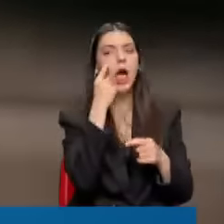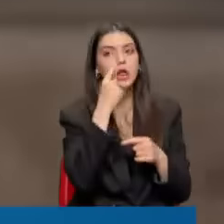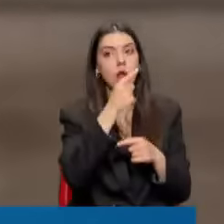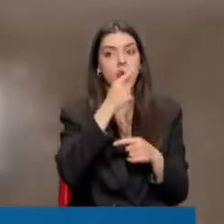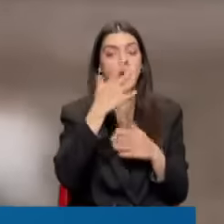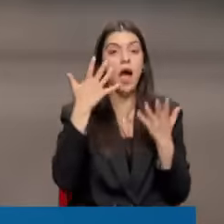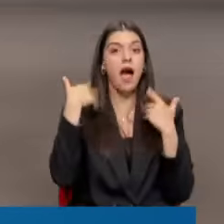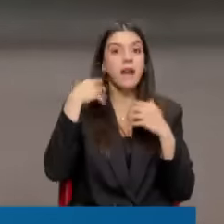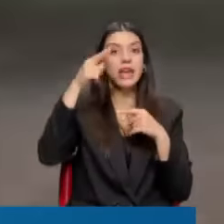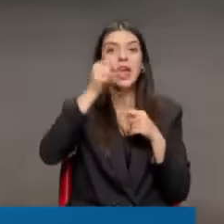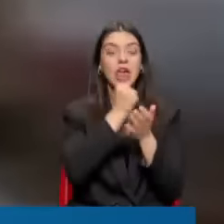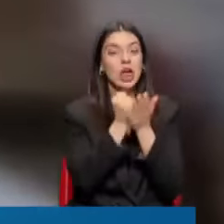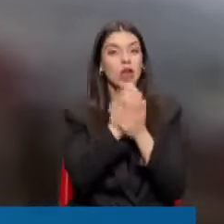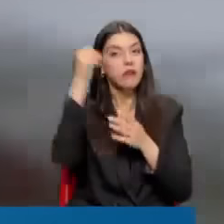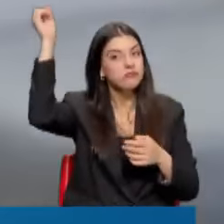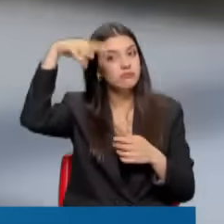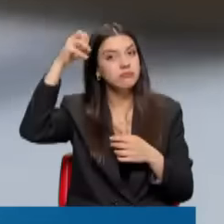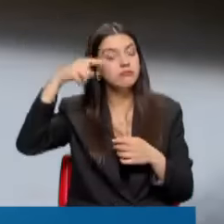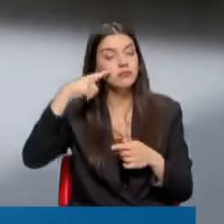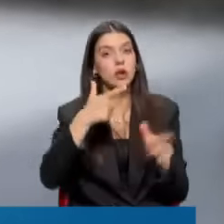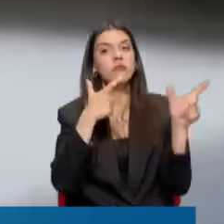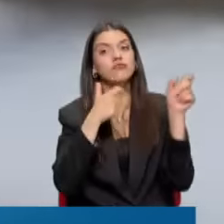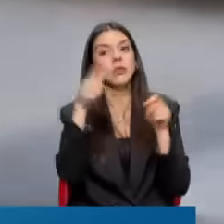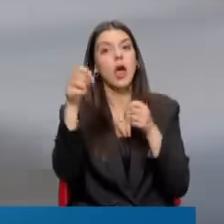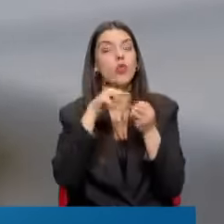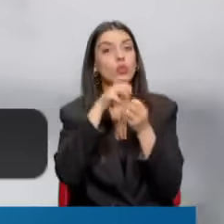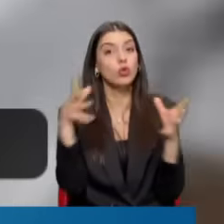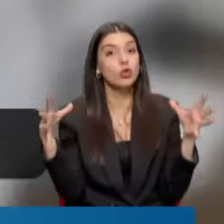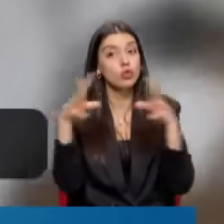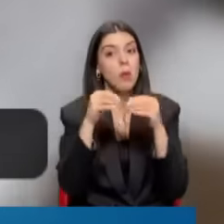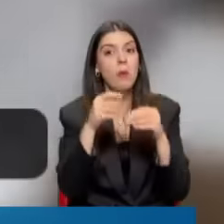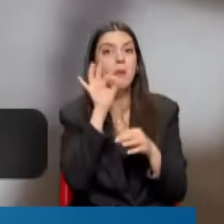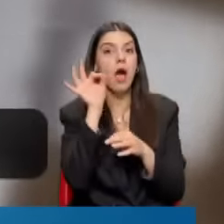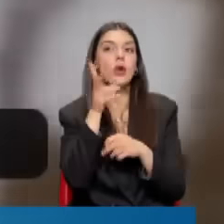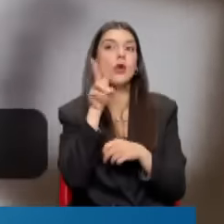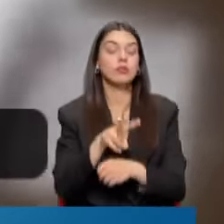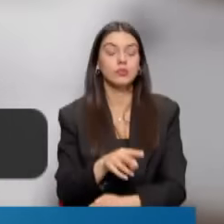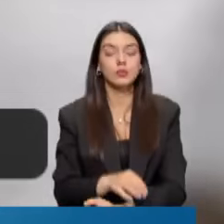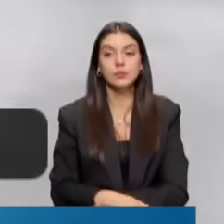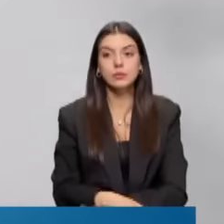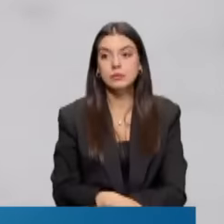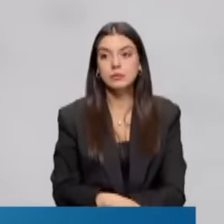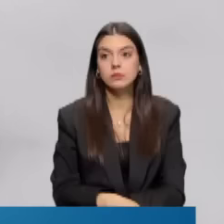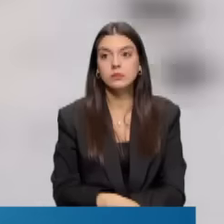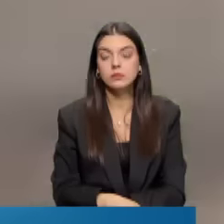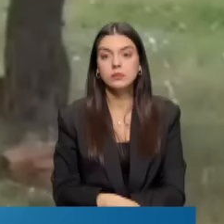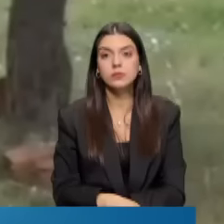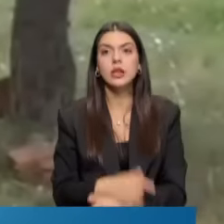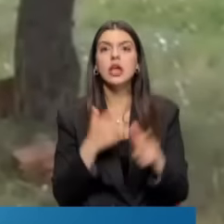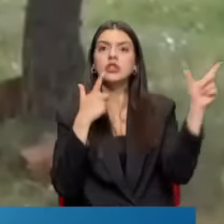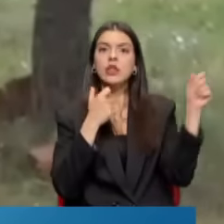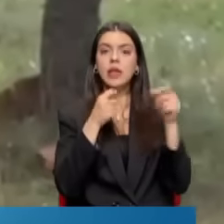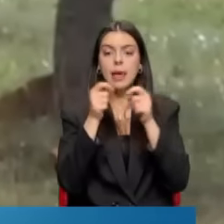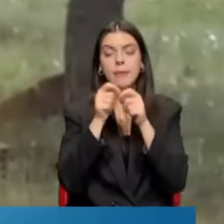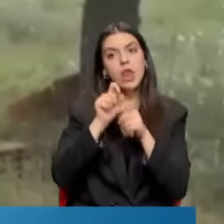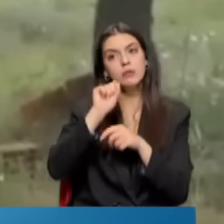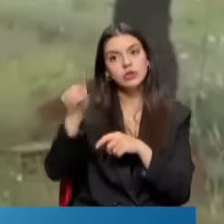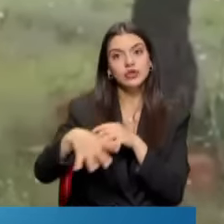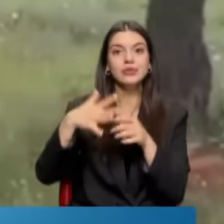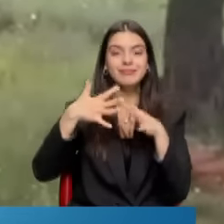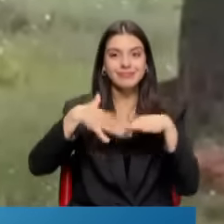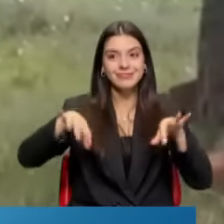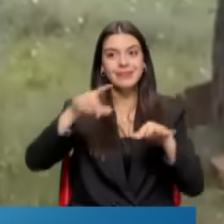atılan ilaç arıları zehirledi Çanakkale'de toplu ara ölümleri yaşandı kovanlar mızın üzerleri de öyle Çanakkale bayramiç'te baraj yakınında